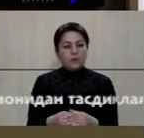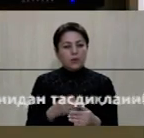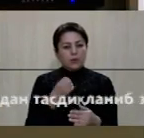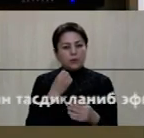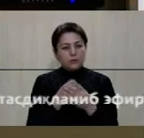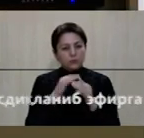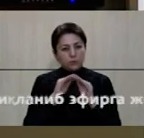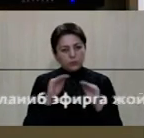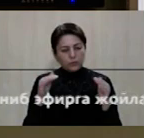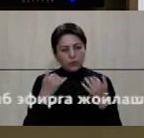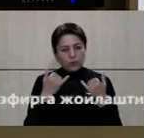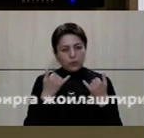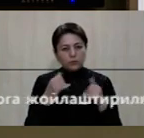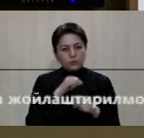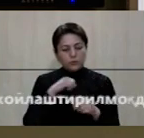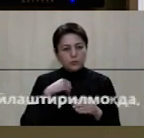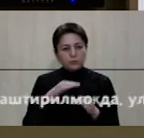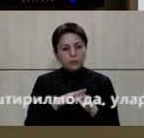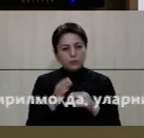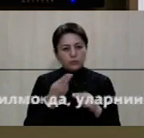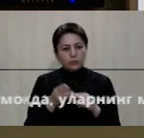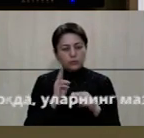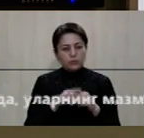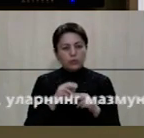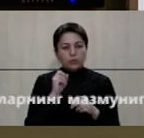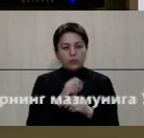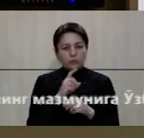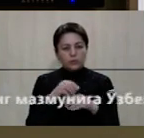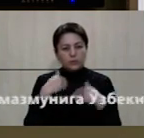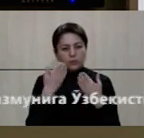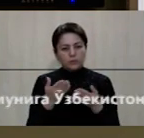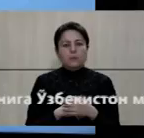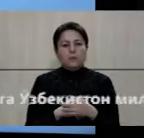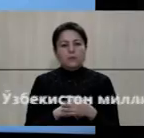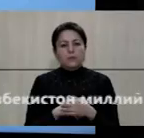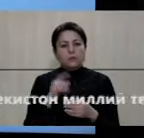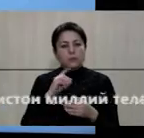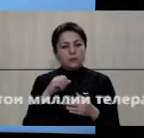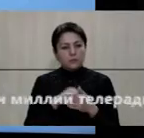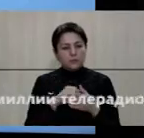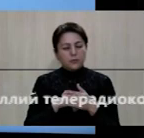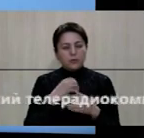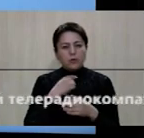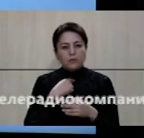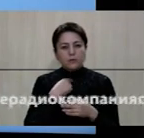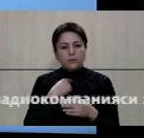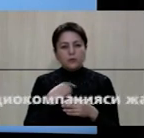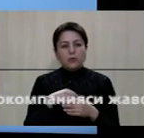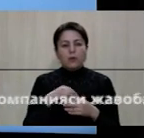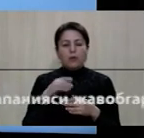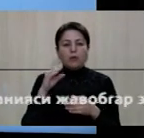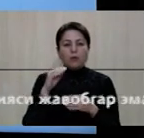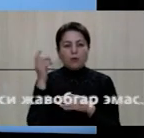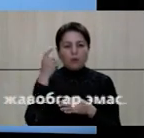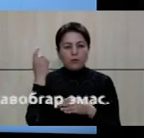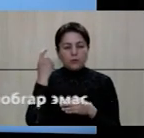Aziz o'quvchilar, ana endi mustaqil bajarish uchun quyidagi topshiriqlarni yozib oling. Nima uchun ovozni hovliga